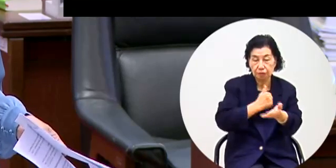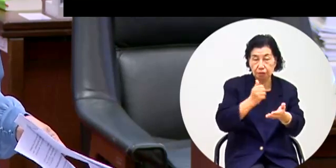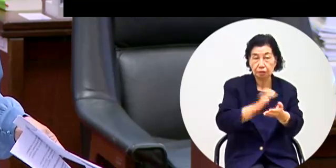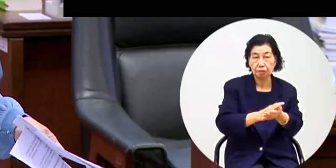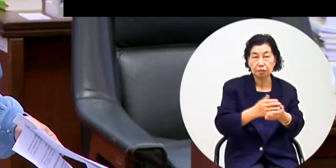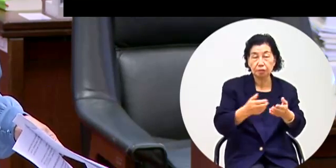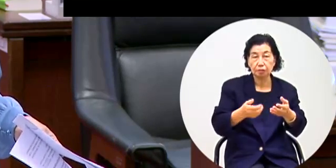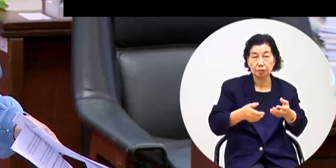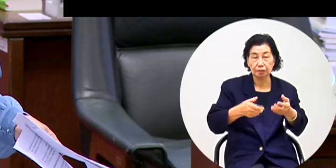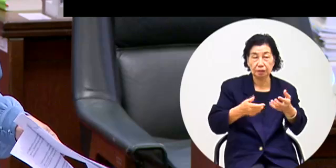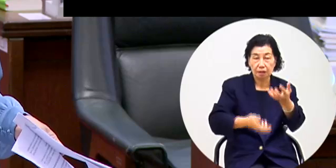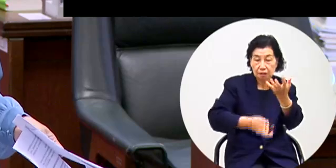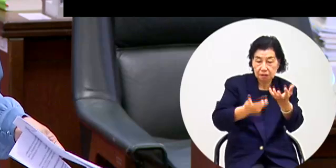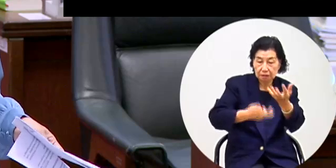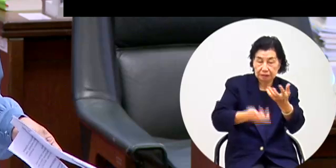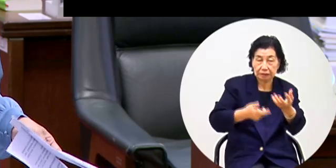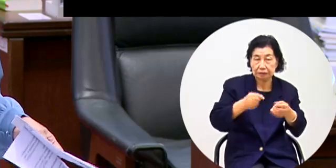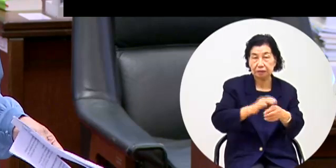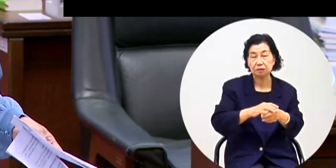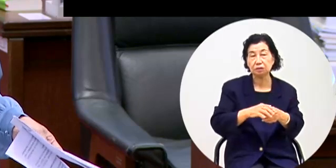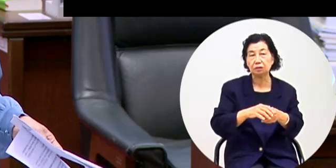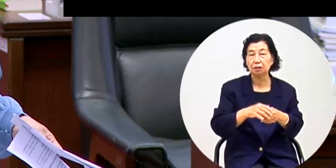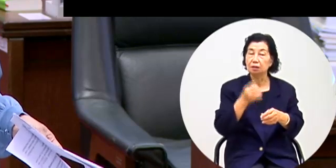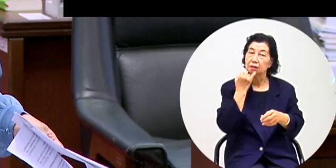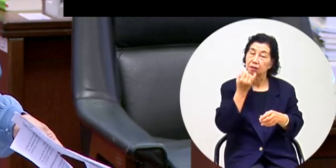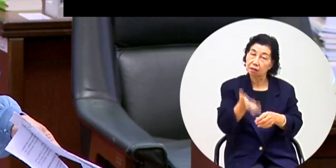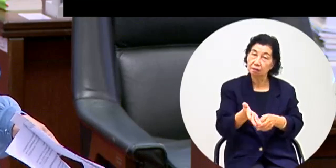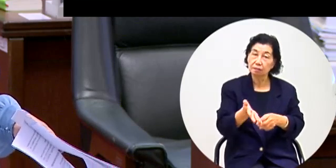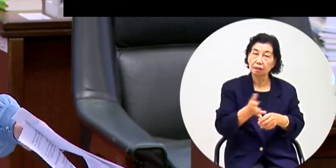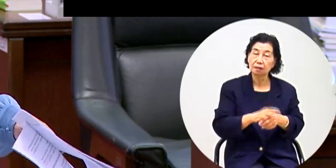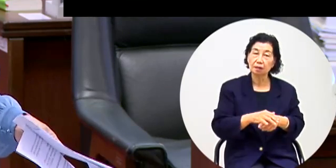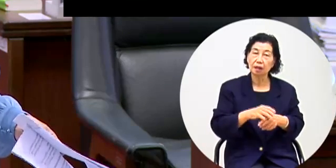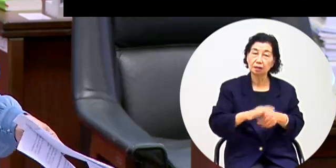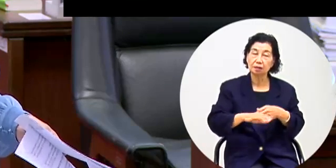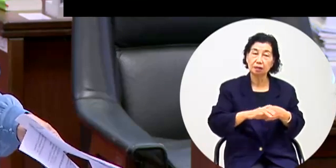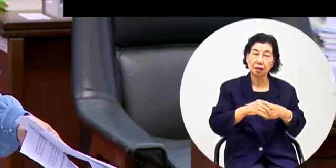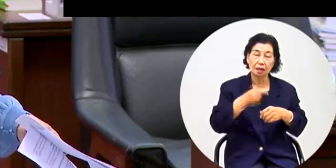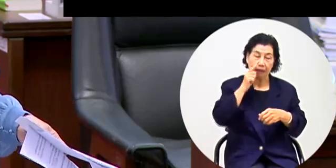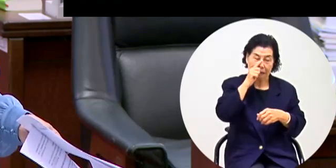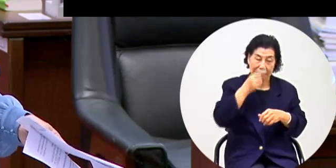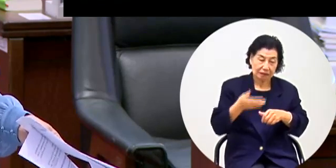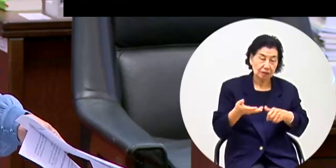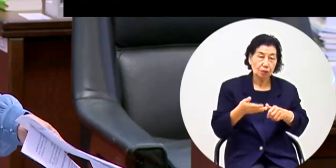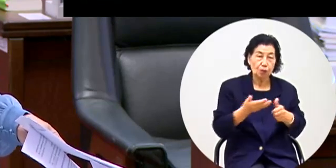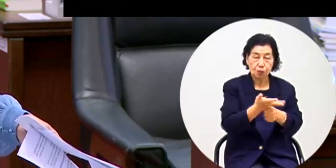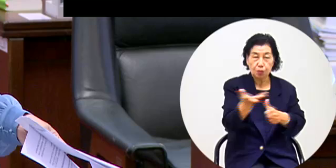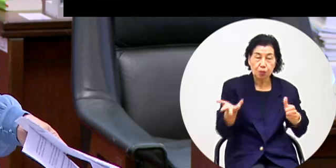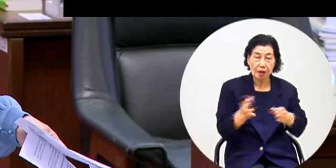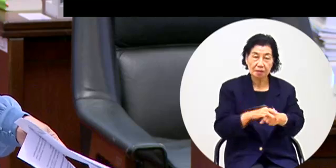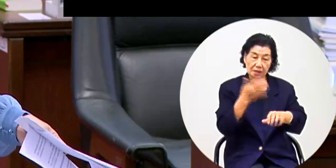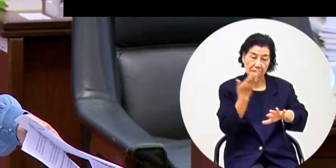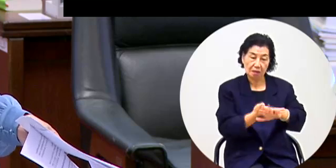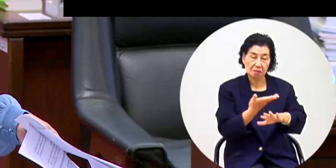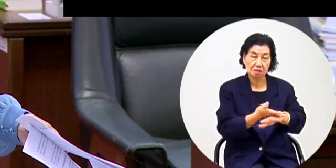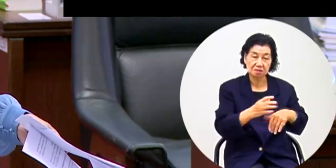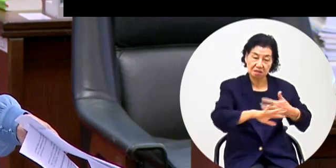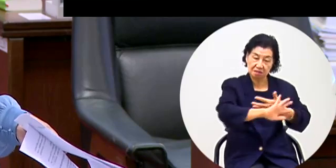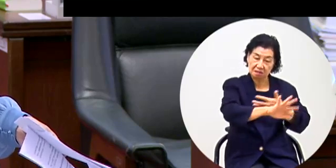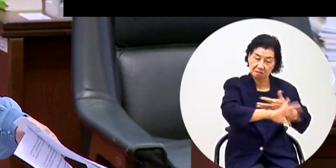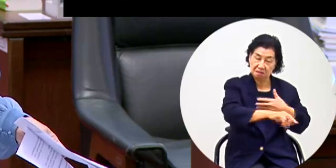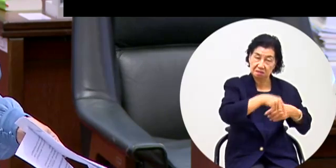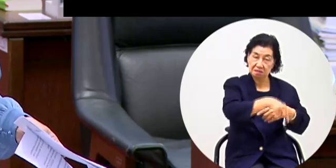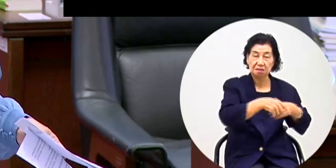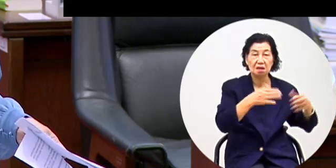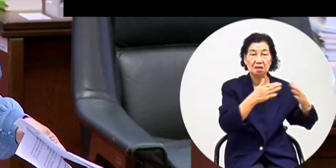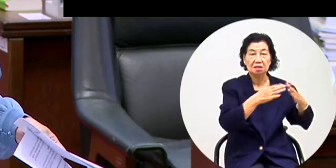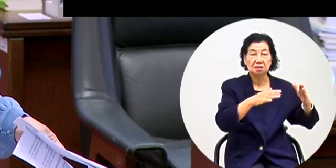单，你不要把污染放在别人的家里面，丢把垃圾拿来处理还要把污染放在别人的家里。台东跟云林我